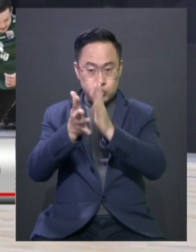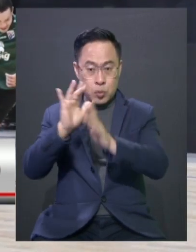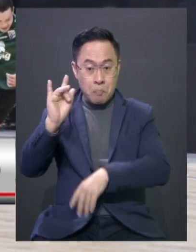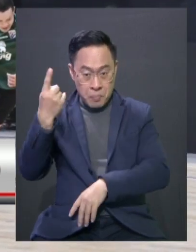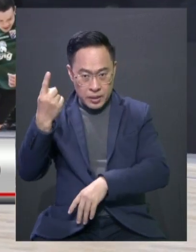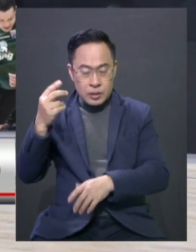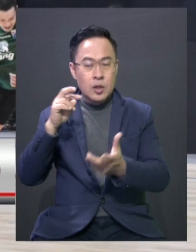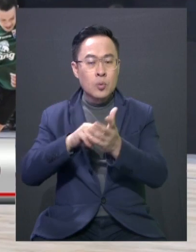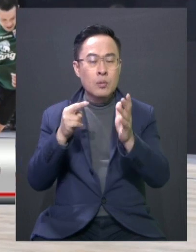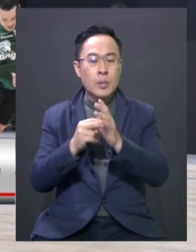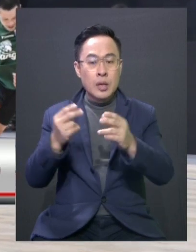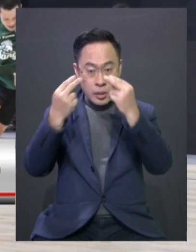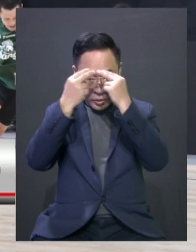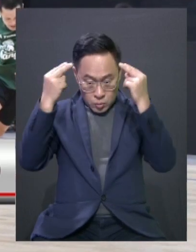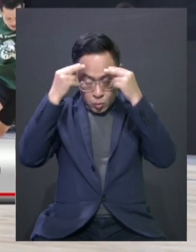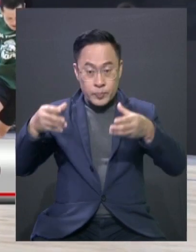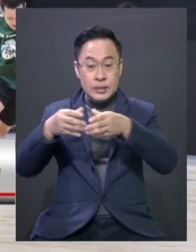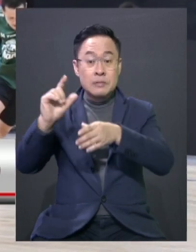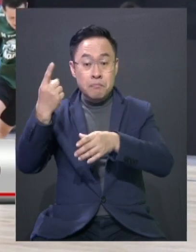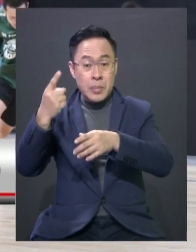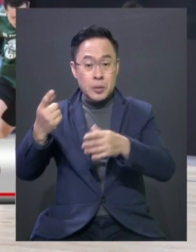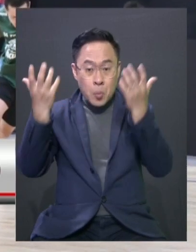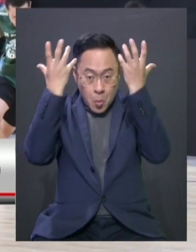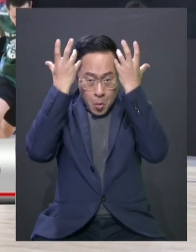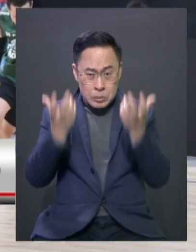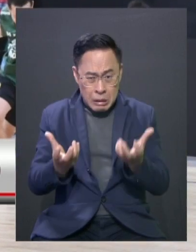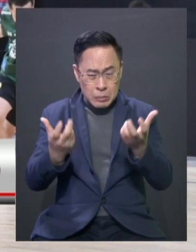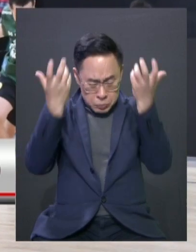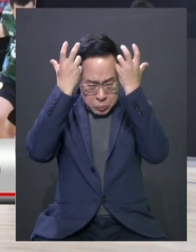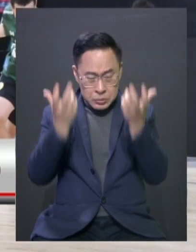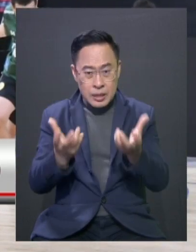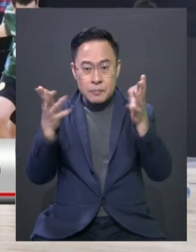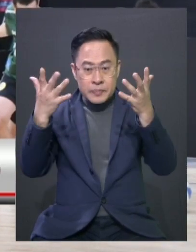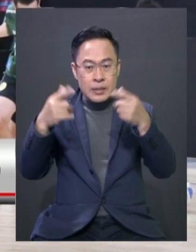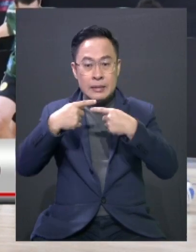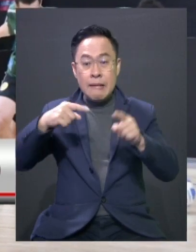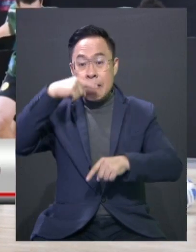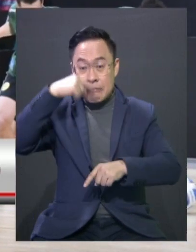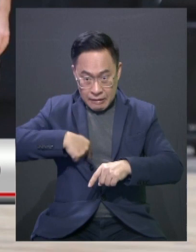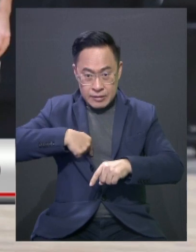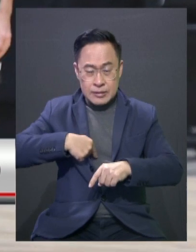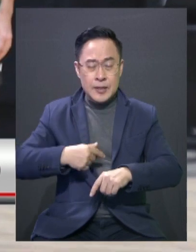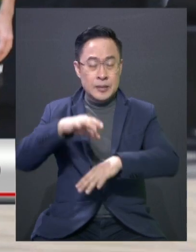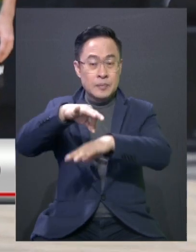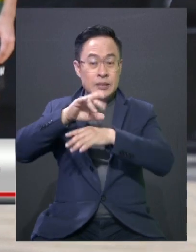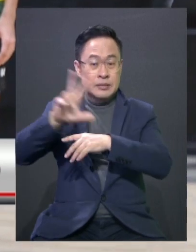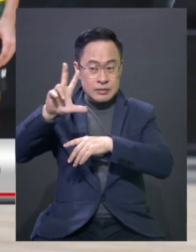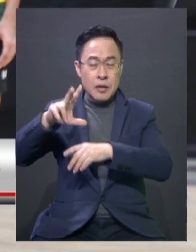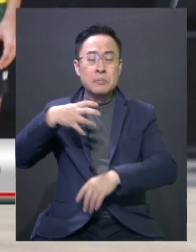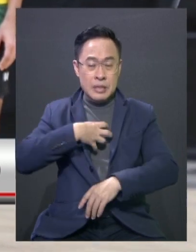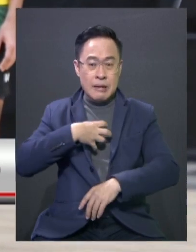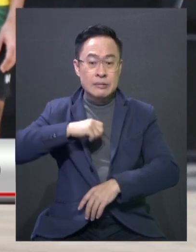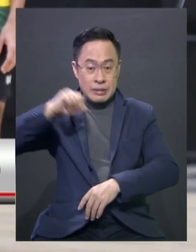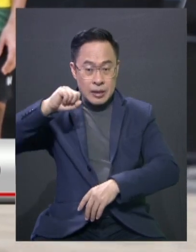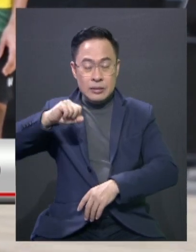จะเล่นกันแบบไม่กดดันตรงกันข้ามกับไทยเราเองต่างหากที่จะกดดันเพราะว่ามีศักดิ์ศรีค้ำคออยู่เกมนี้ผม